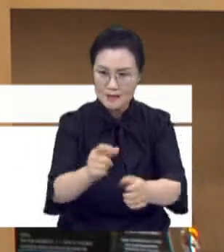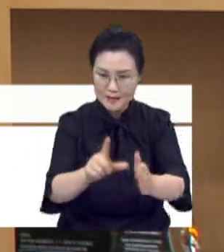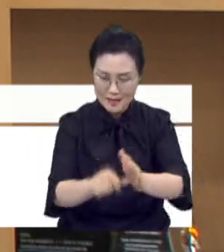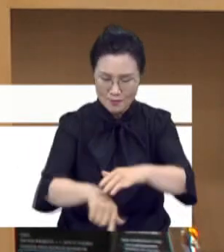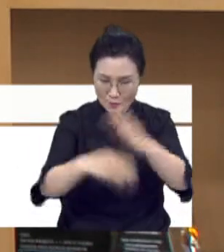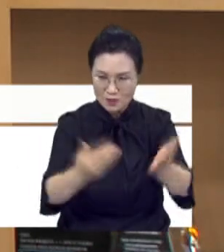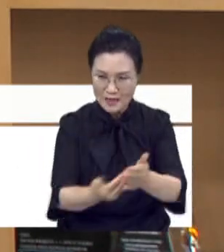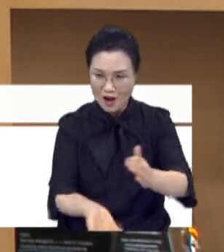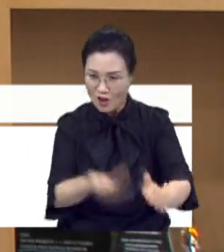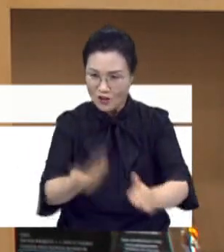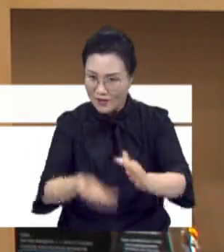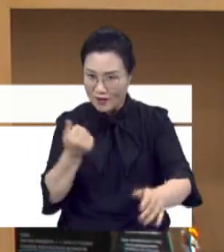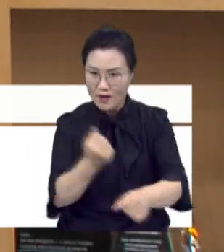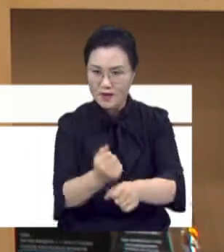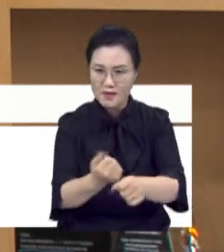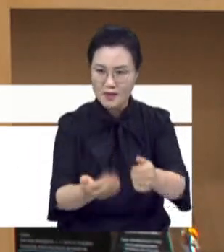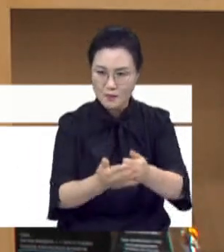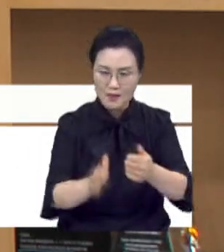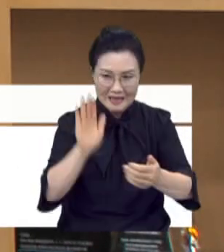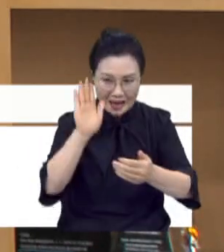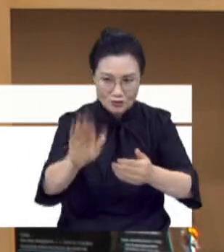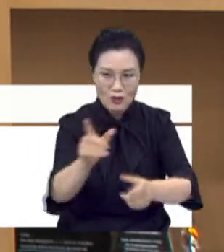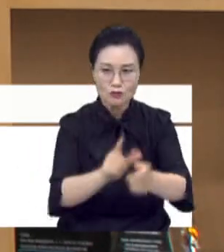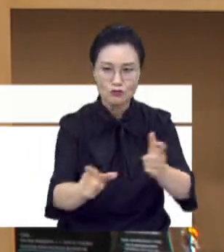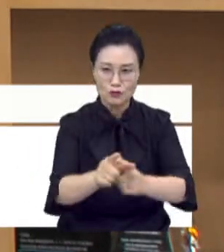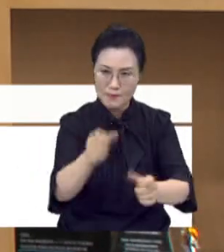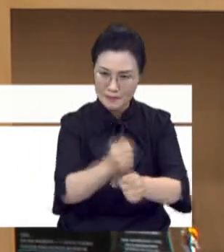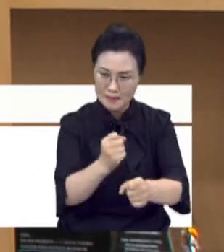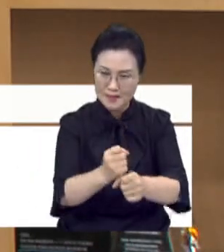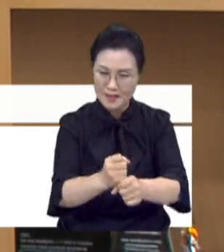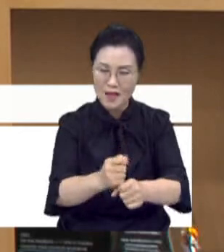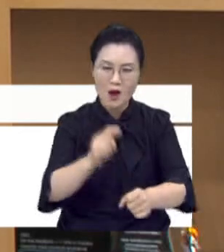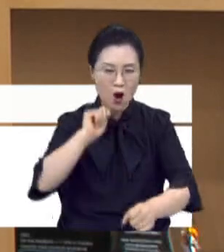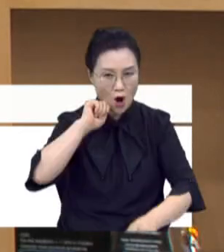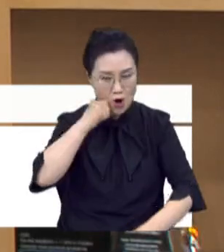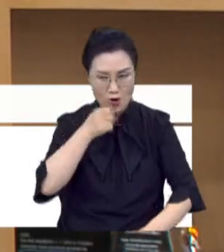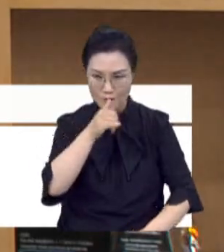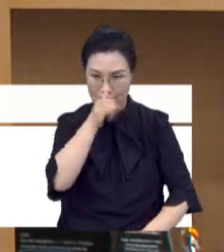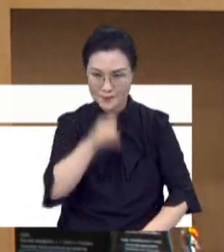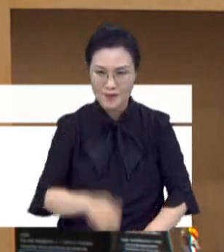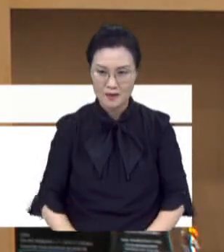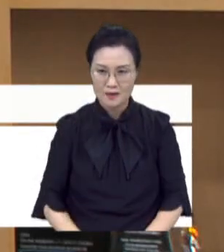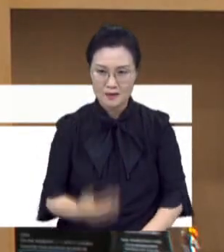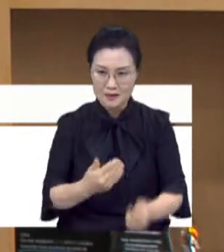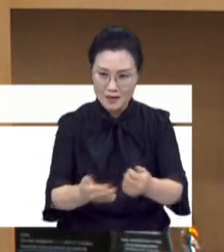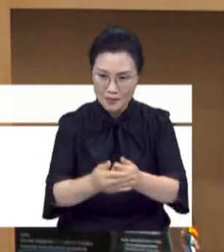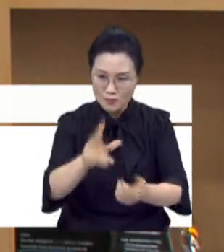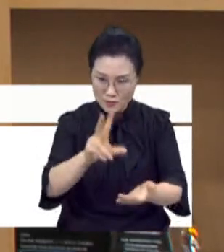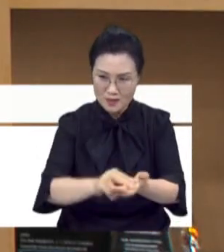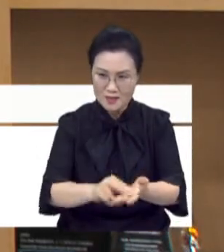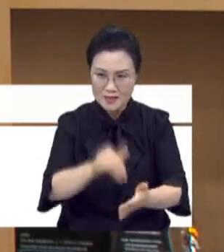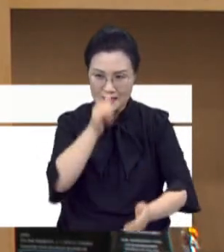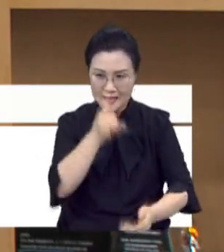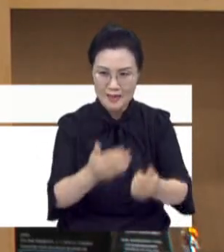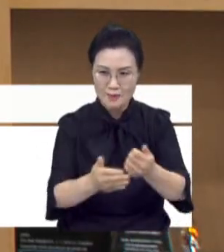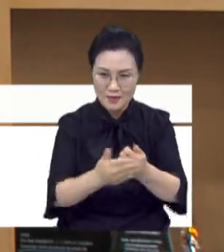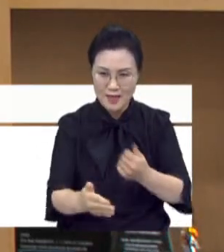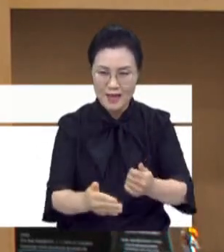해야 되기 때문에 또 그게 나중에 유지보수에 상당한 애로가 생기는 것입니다. 그런 문제들을 다 안고 있기